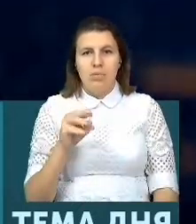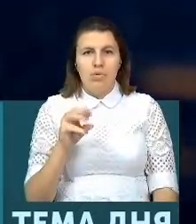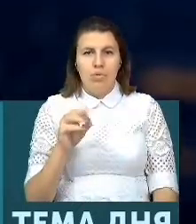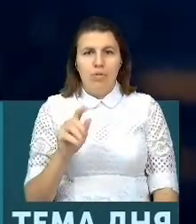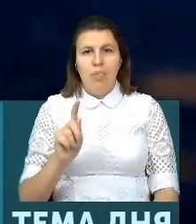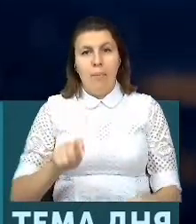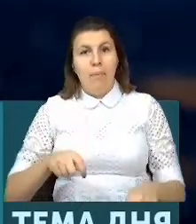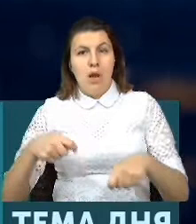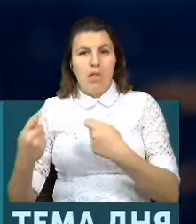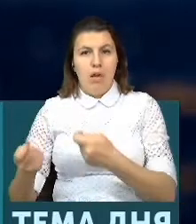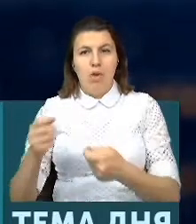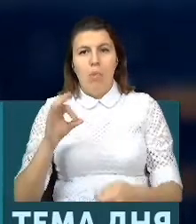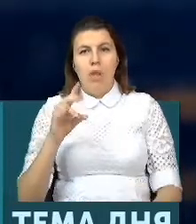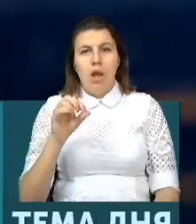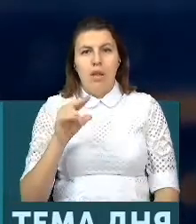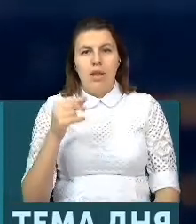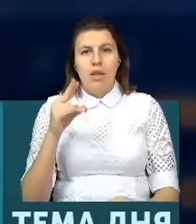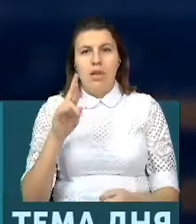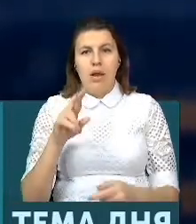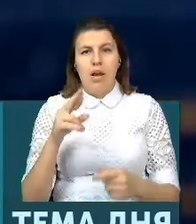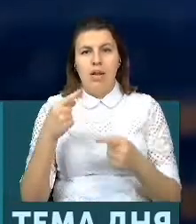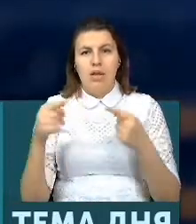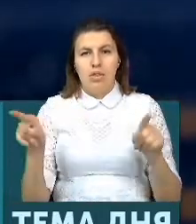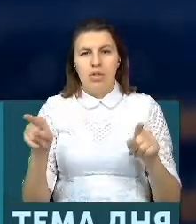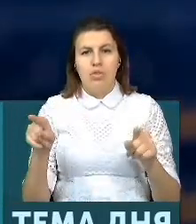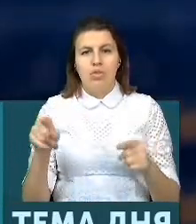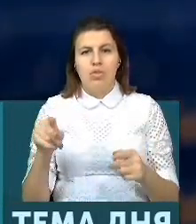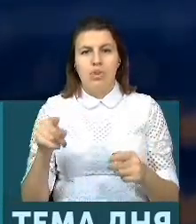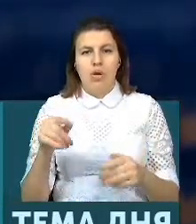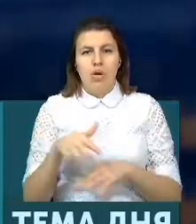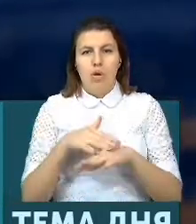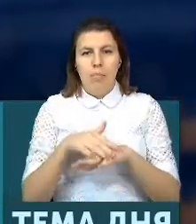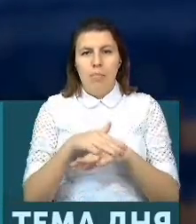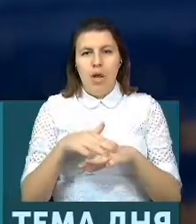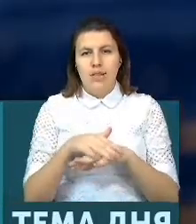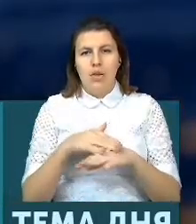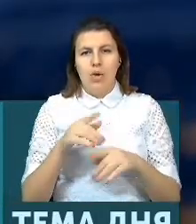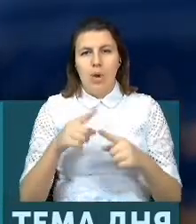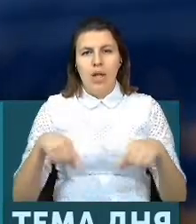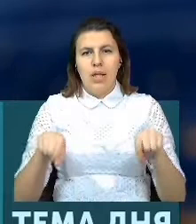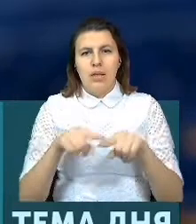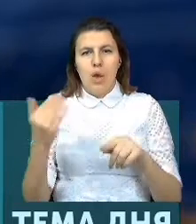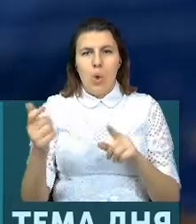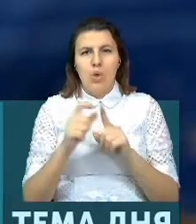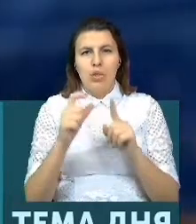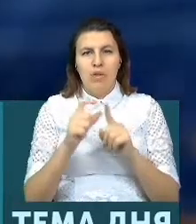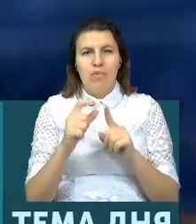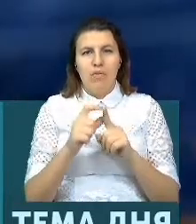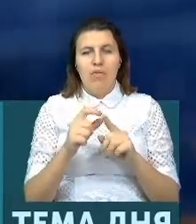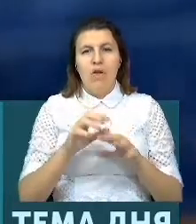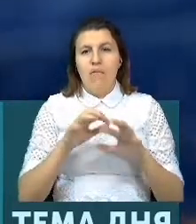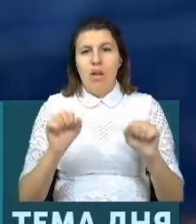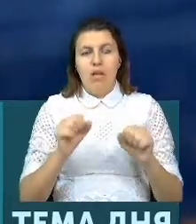громадській організації і поїхати з міста. За його словами, влада не підтримує громадських ініціатив.